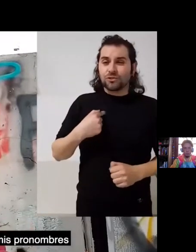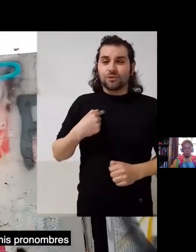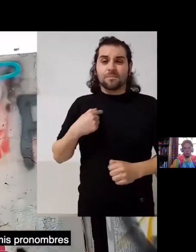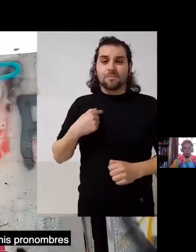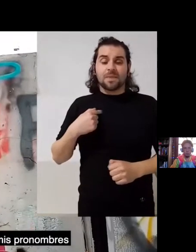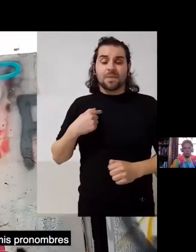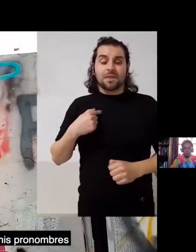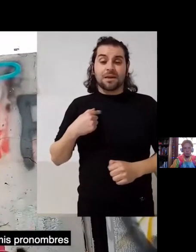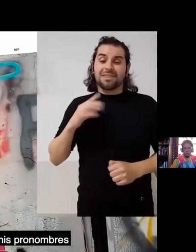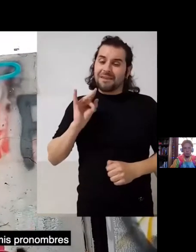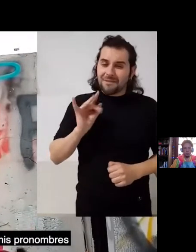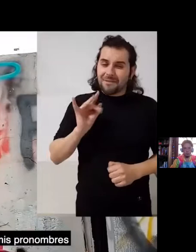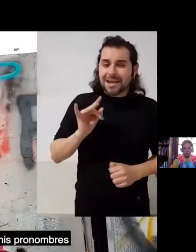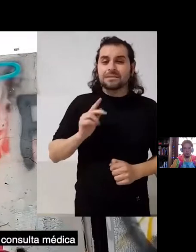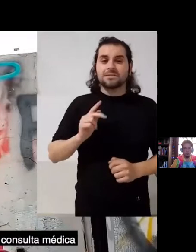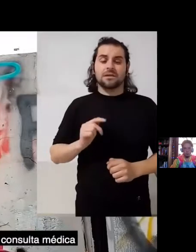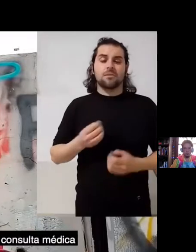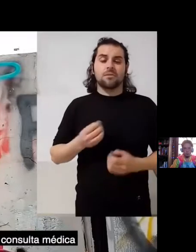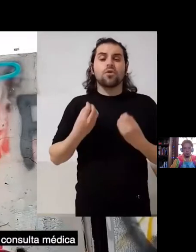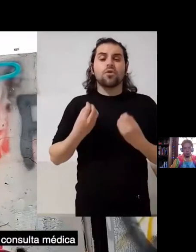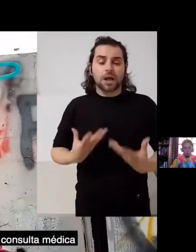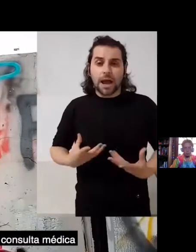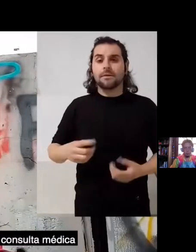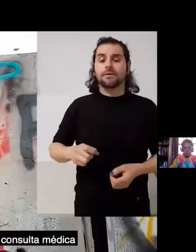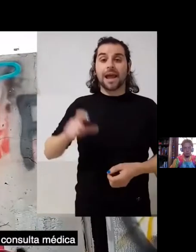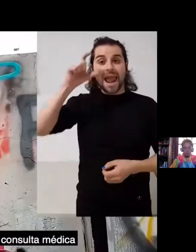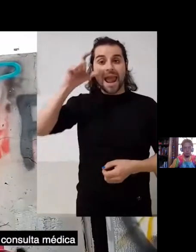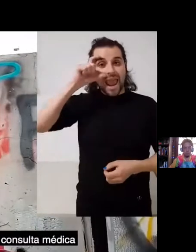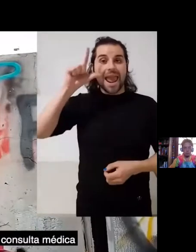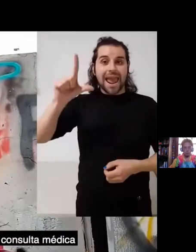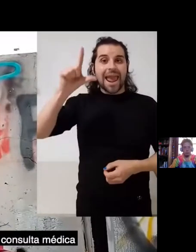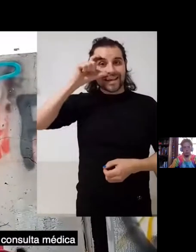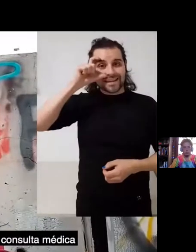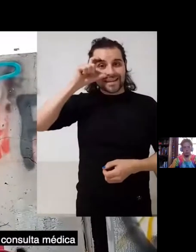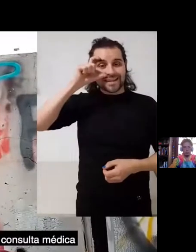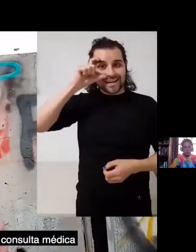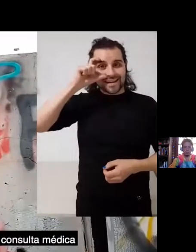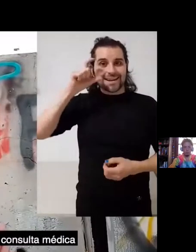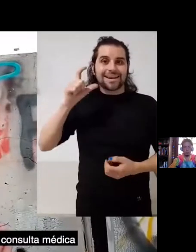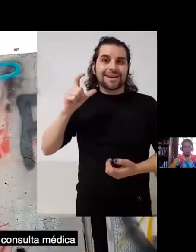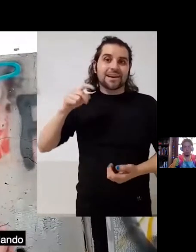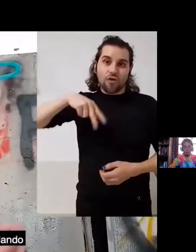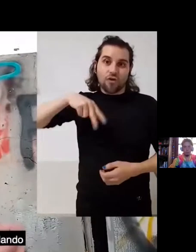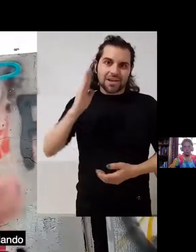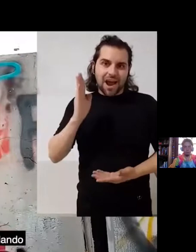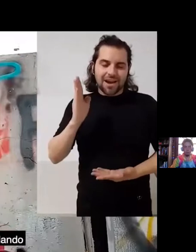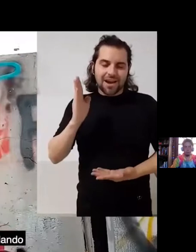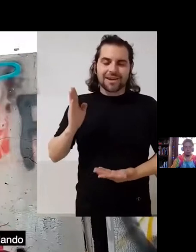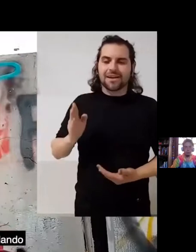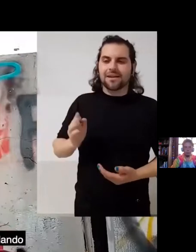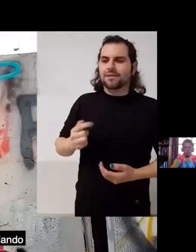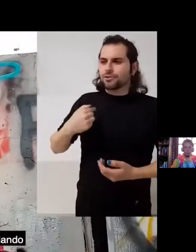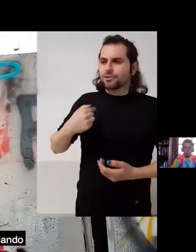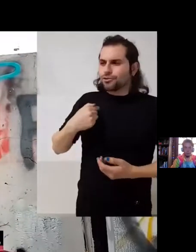me propose une difficulté quant à mes prénoms, alors on va consacrer 15 minutes d'une